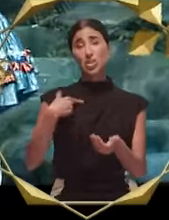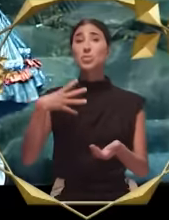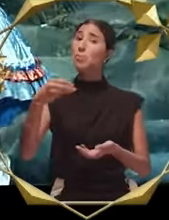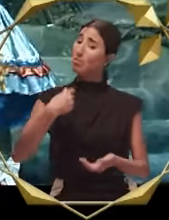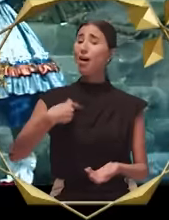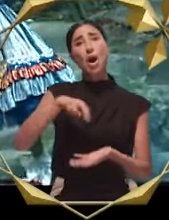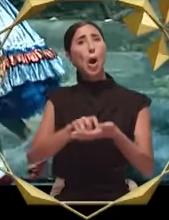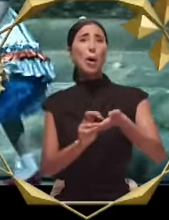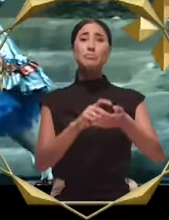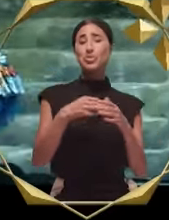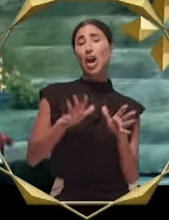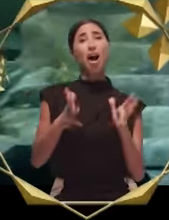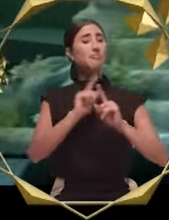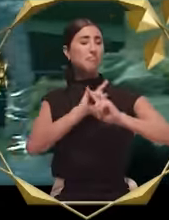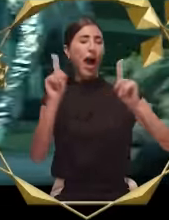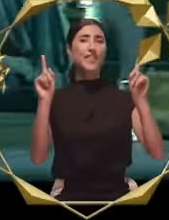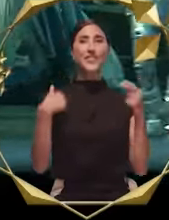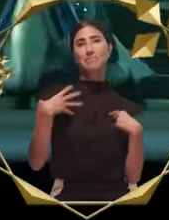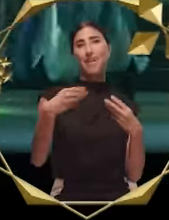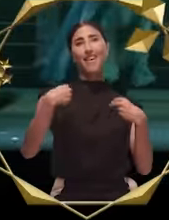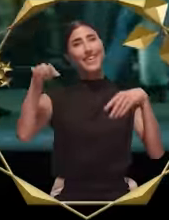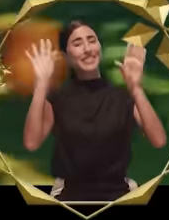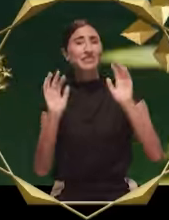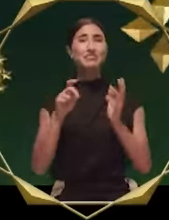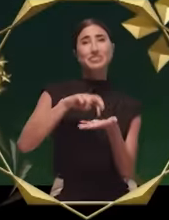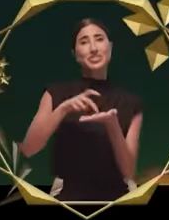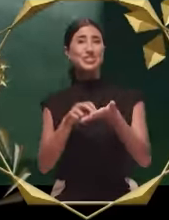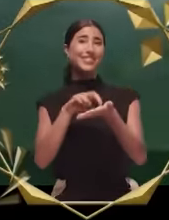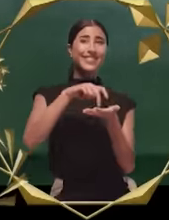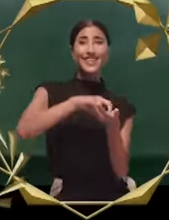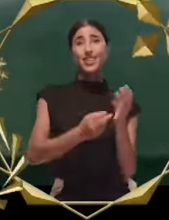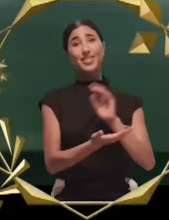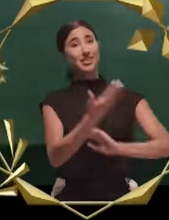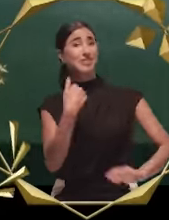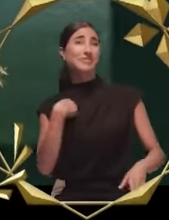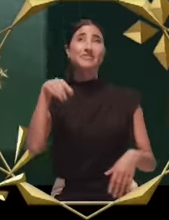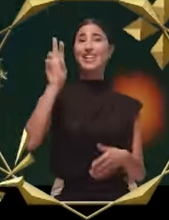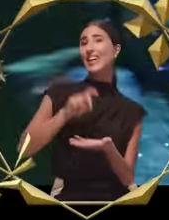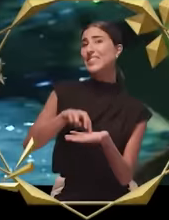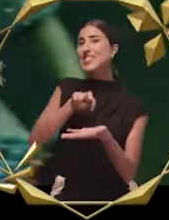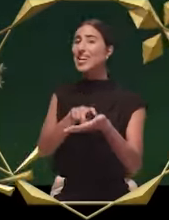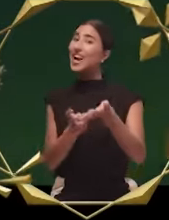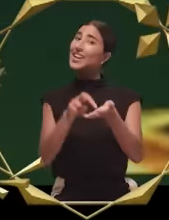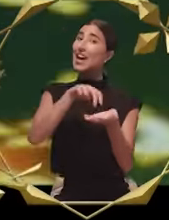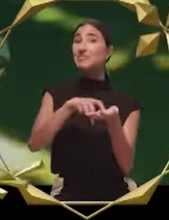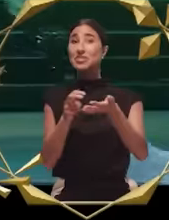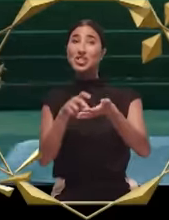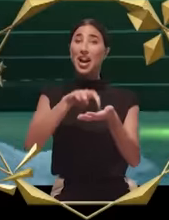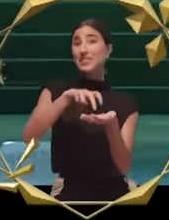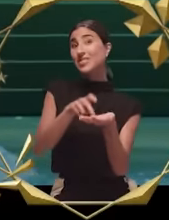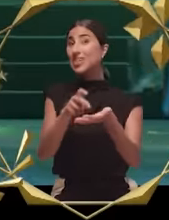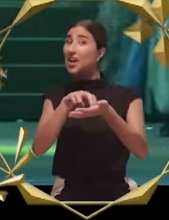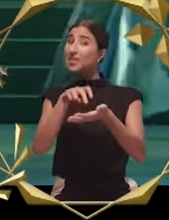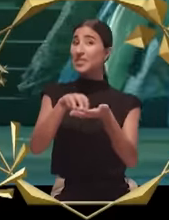شجاع شديد أمشي أنا أمشي أنا أمشي أمشي أمشي معكم أمشي أنا أمشي أنا